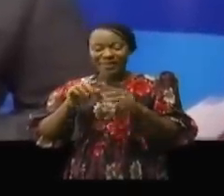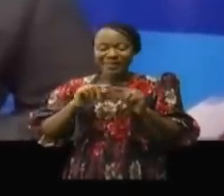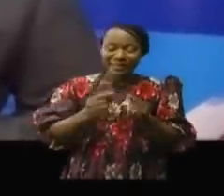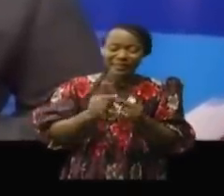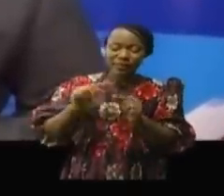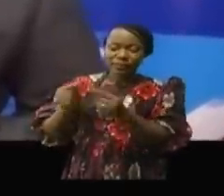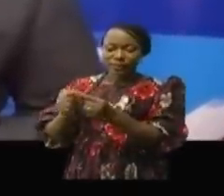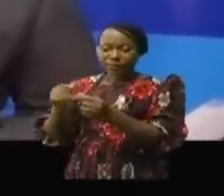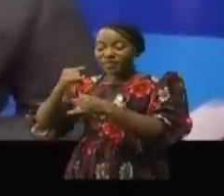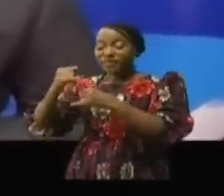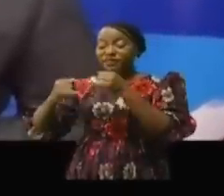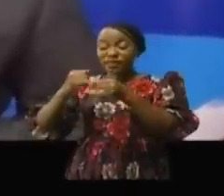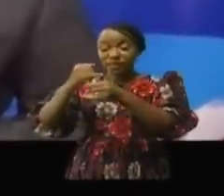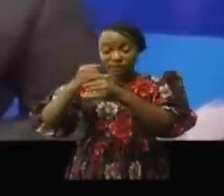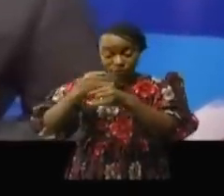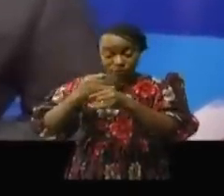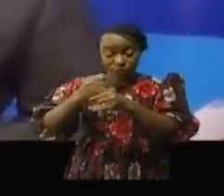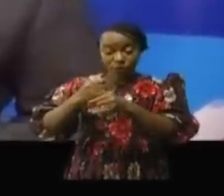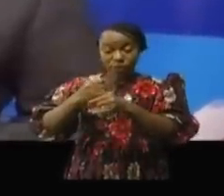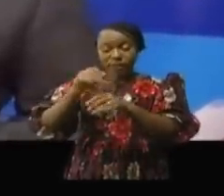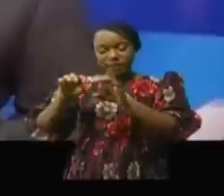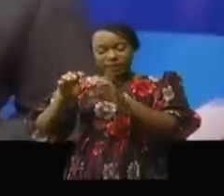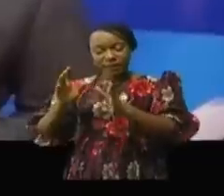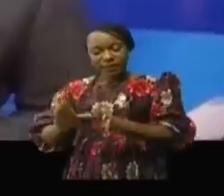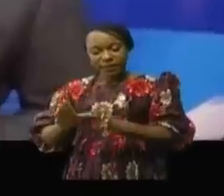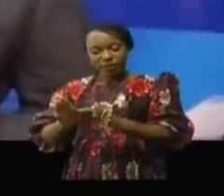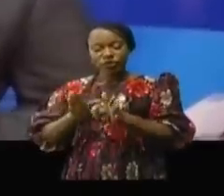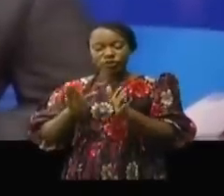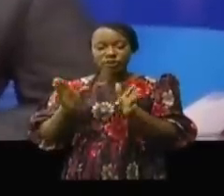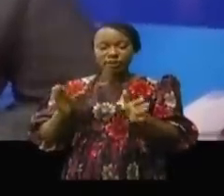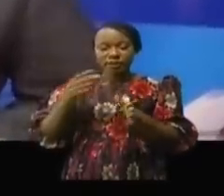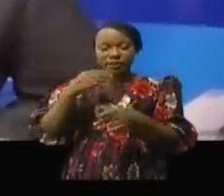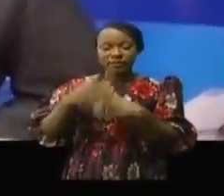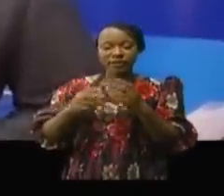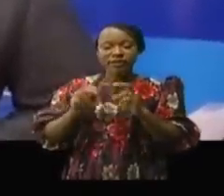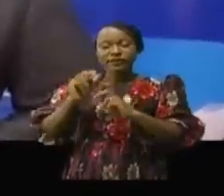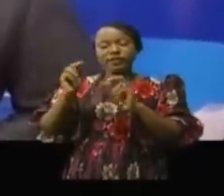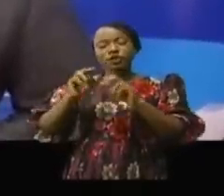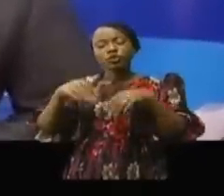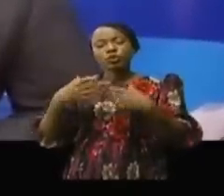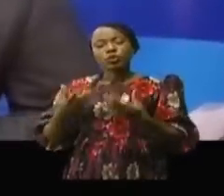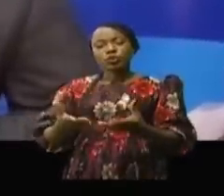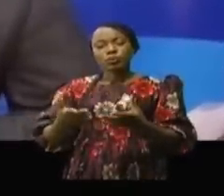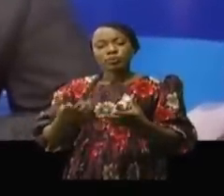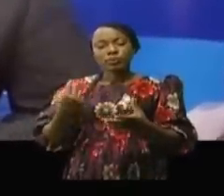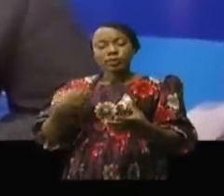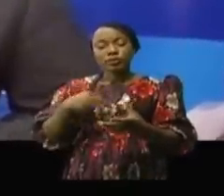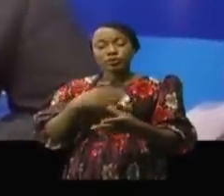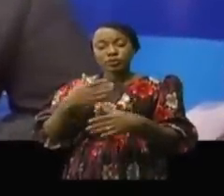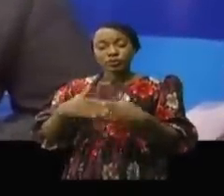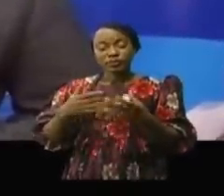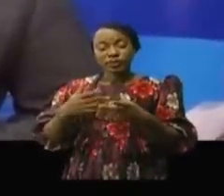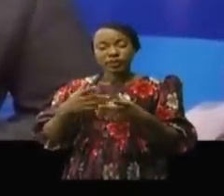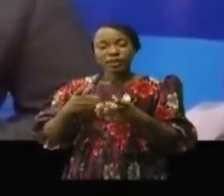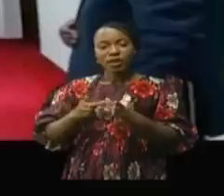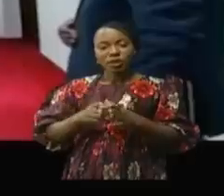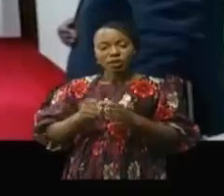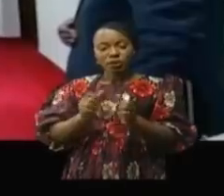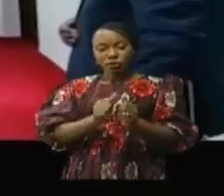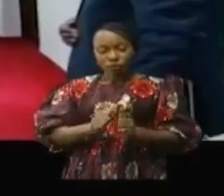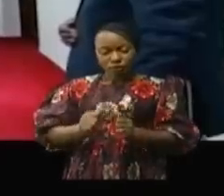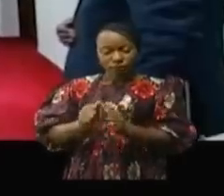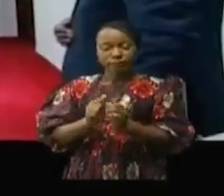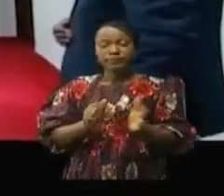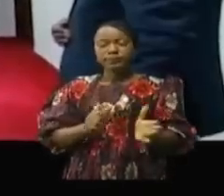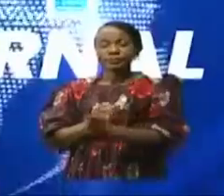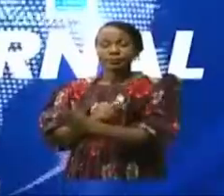des Infrastructures, le secrétaire général, de faire des évaluations et voir comment contractualiser avec un opérateur privé.